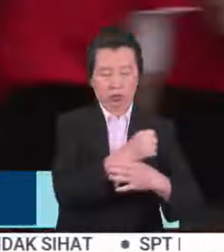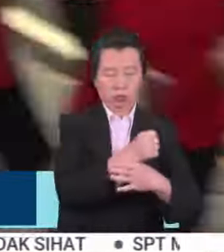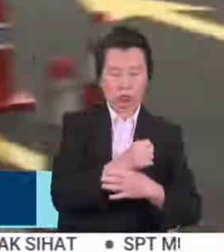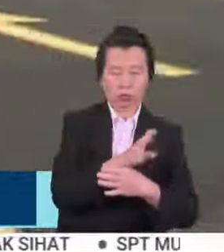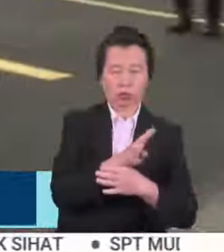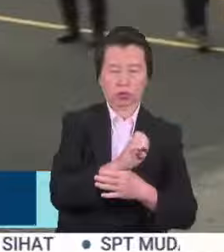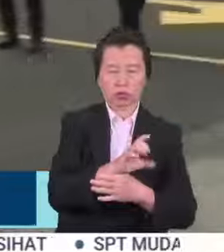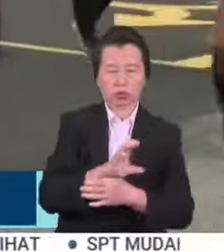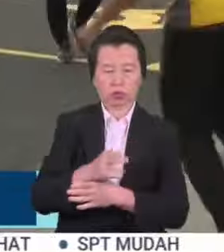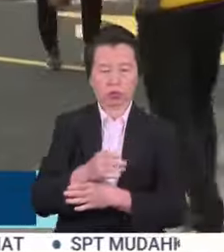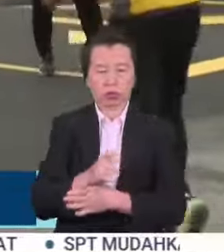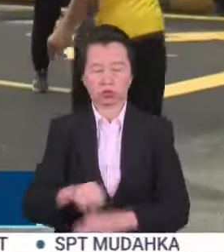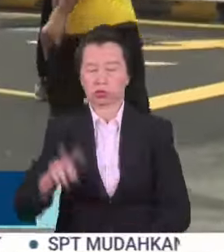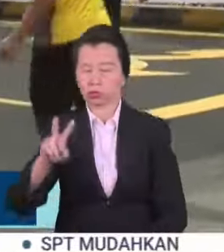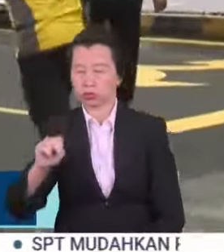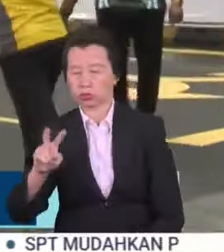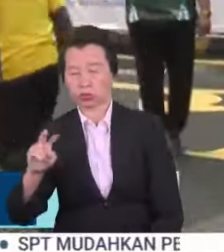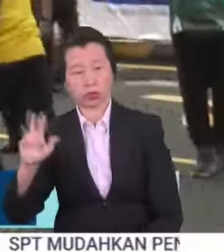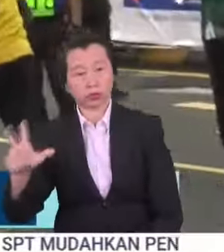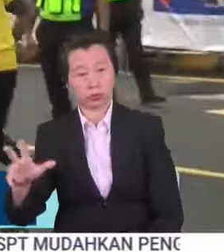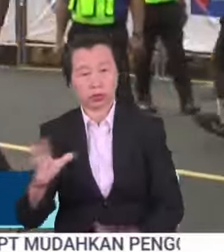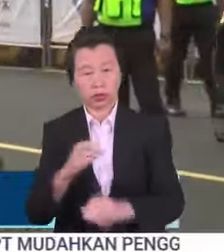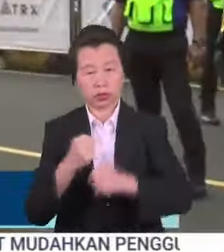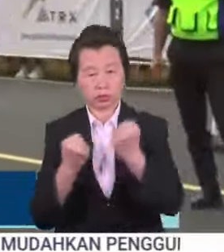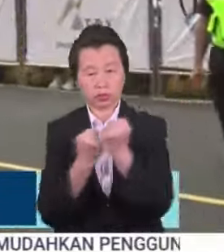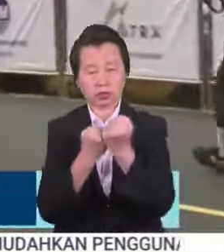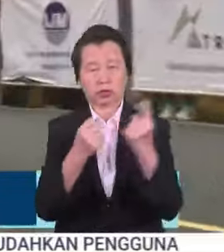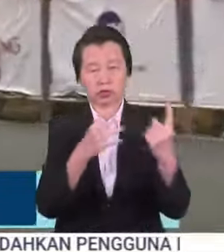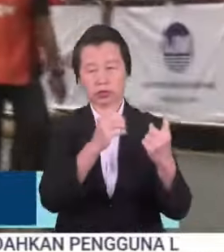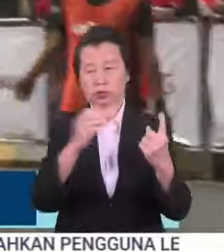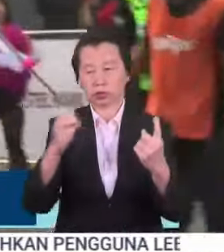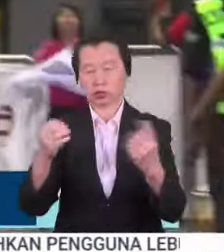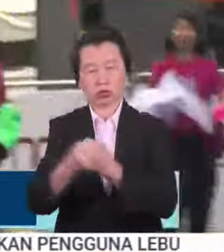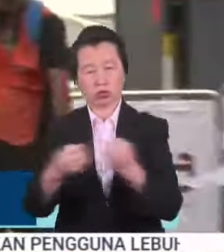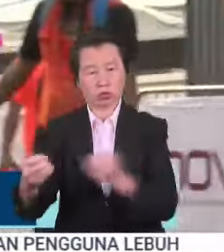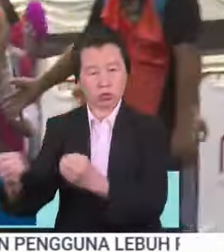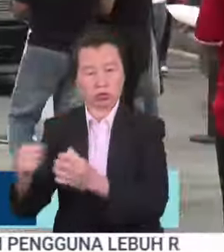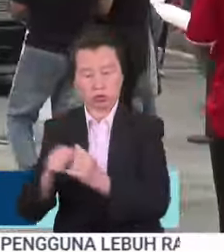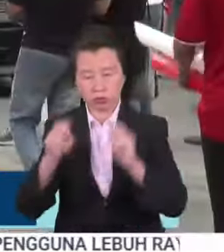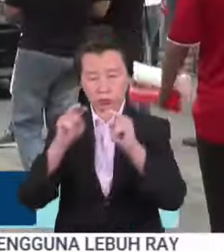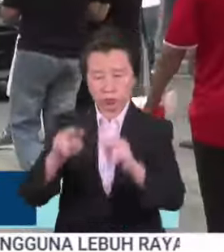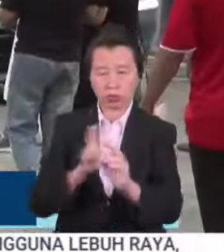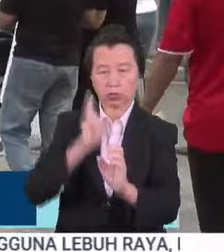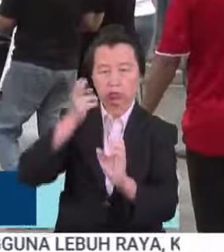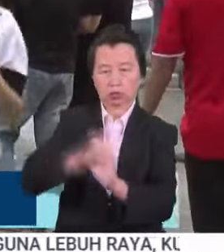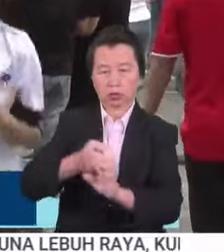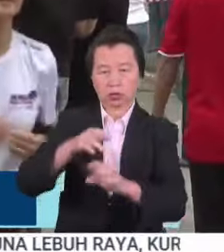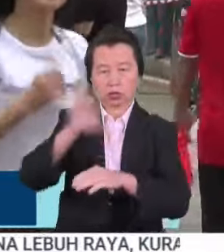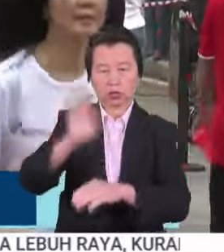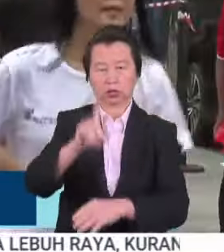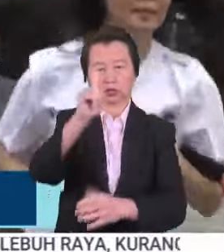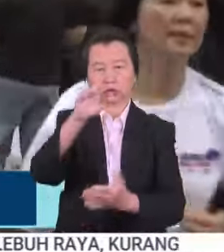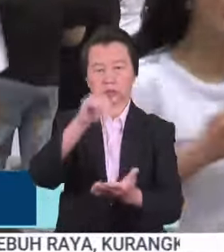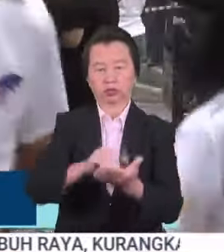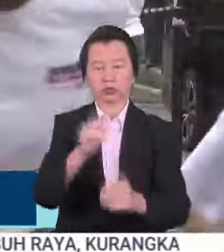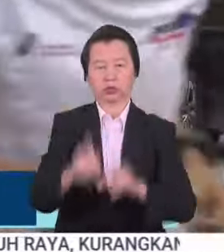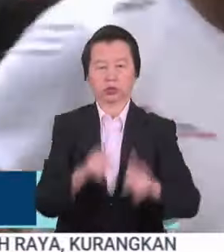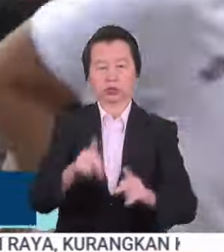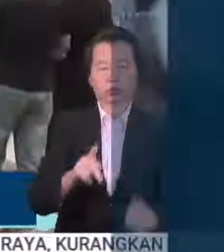Charge 2023 mendapat sokongan lebih 100 organisasi dan menyaksikan penyertaan lebih 1,000